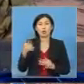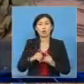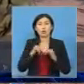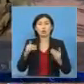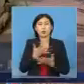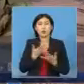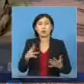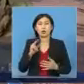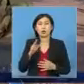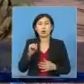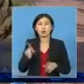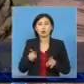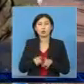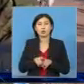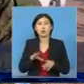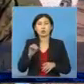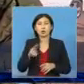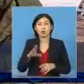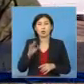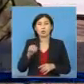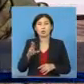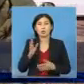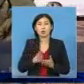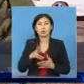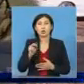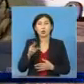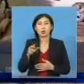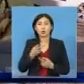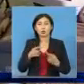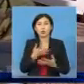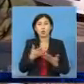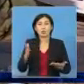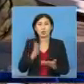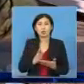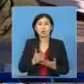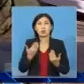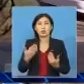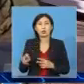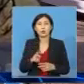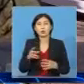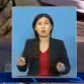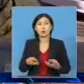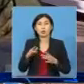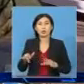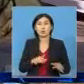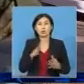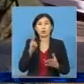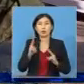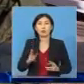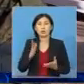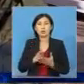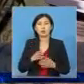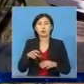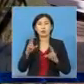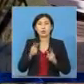не только карагач, но также ель, сосна, тополь, ясен, клен, акация и другие породы. Во избежание пожаров действует приказ, согласованный